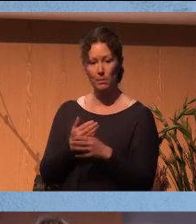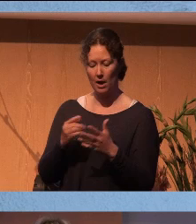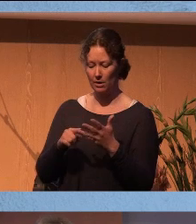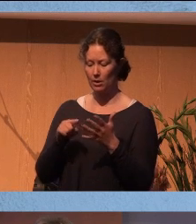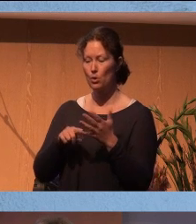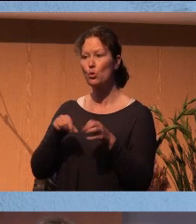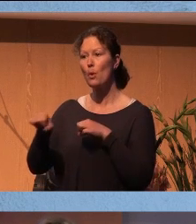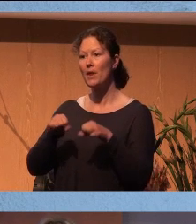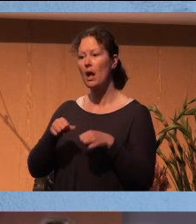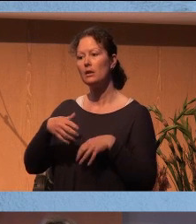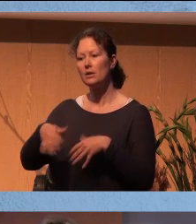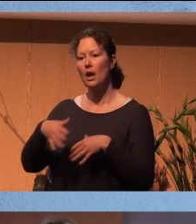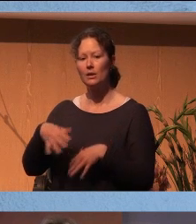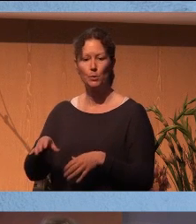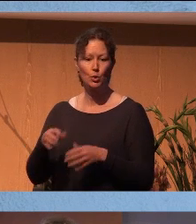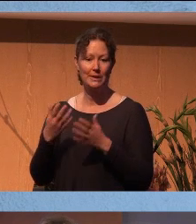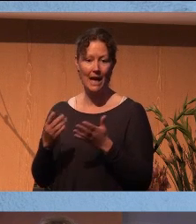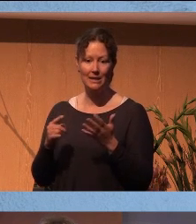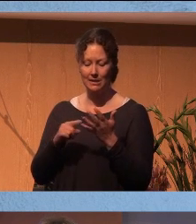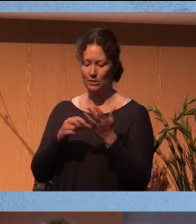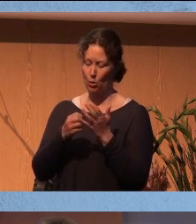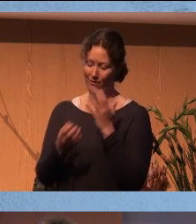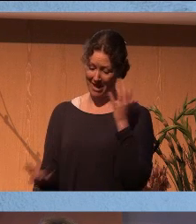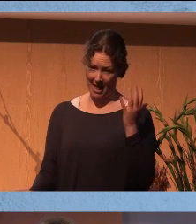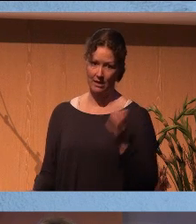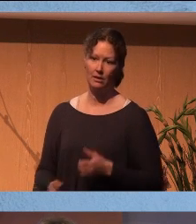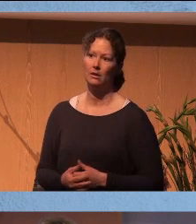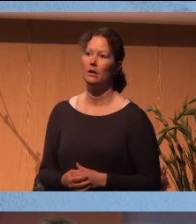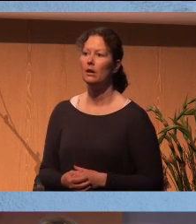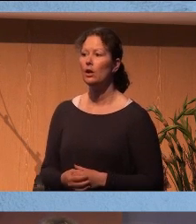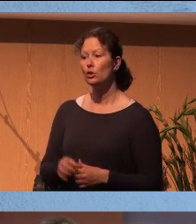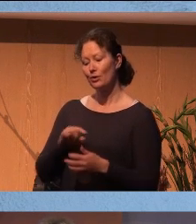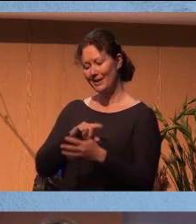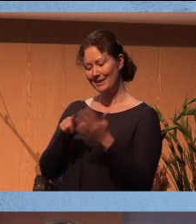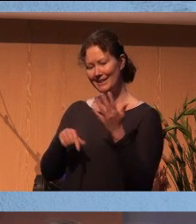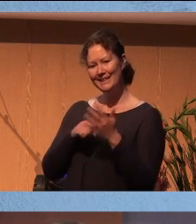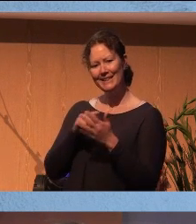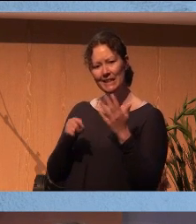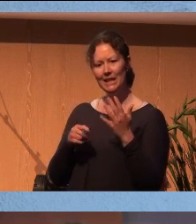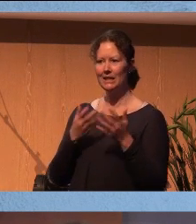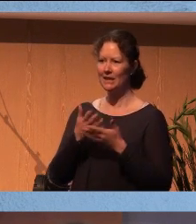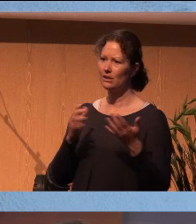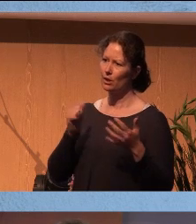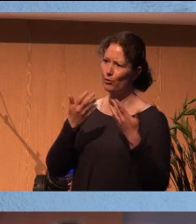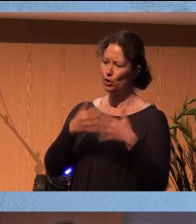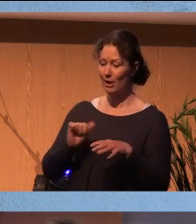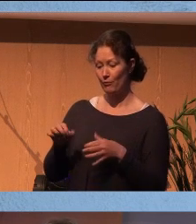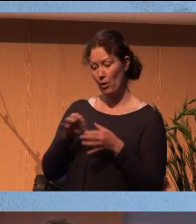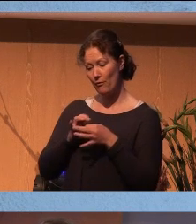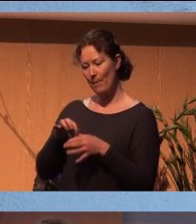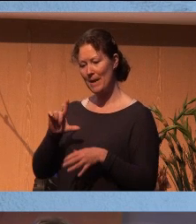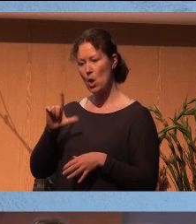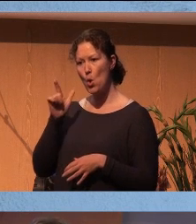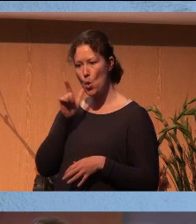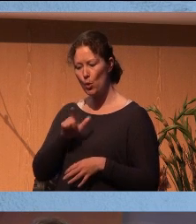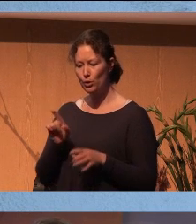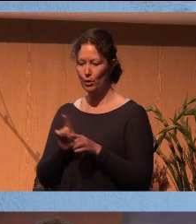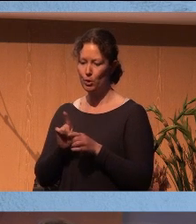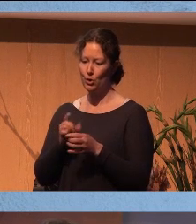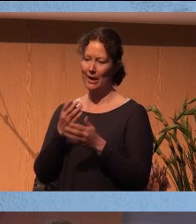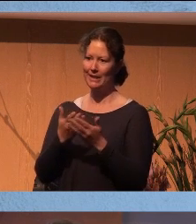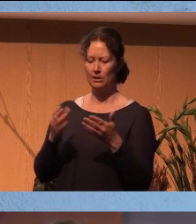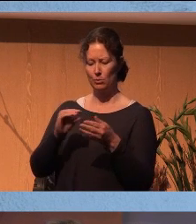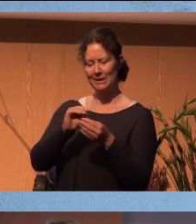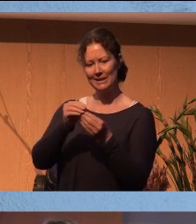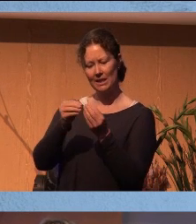kommunale transporttjenesten, you name it. For at disse tjenestene skal fungere for familien Lund, må tjenestene settes